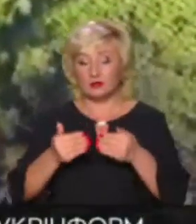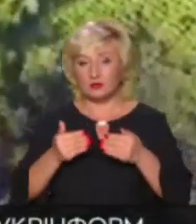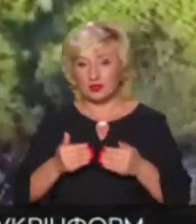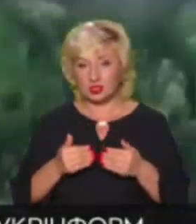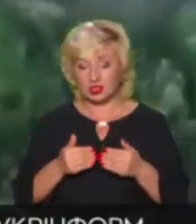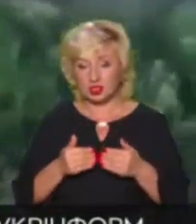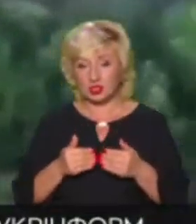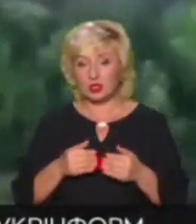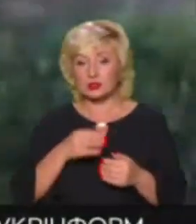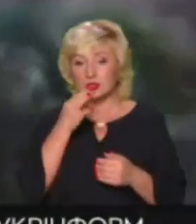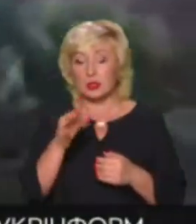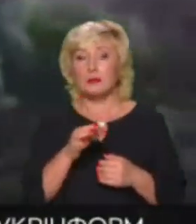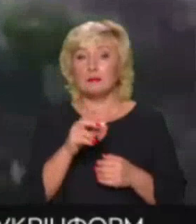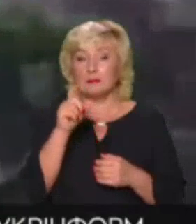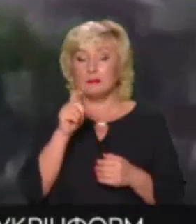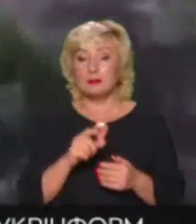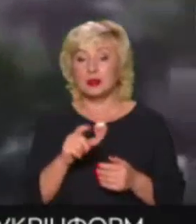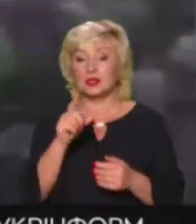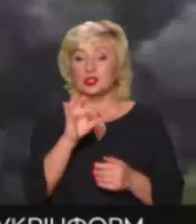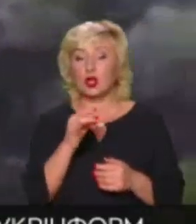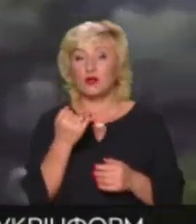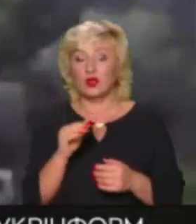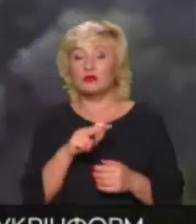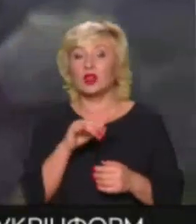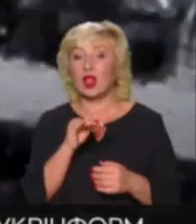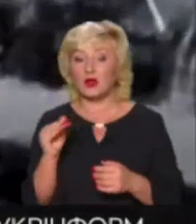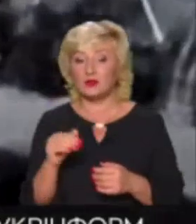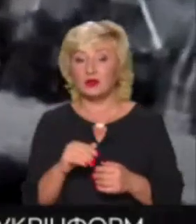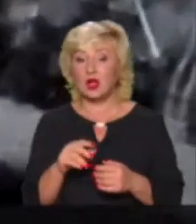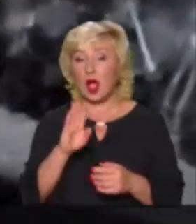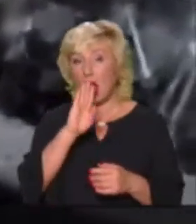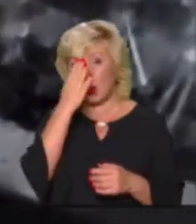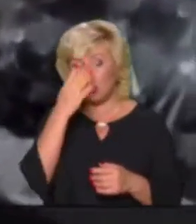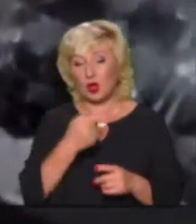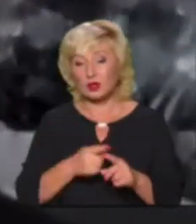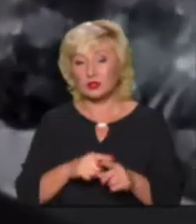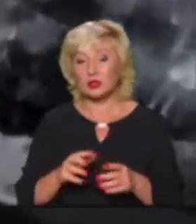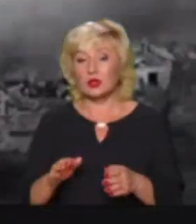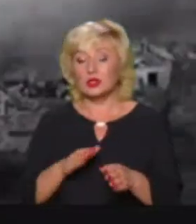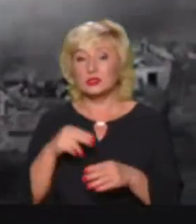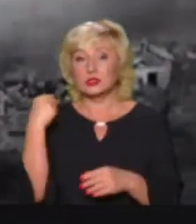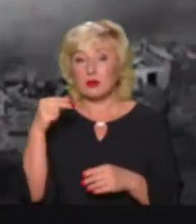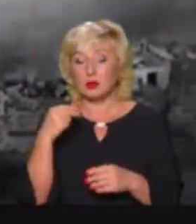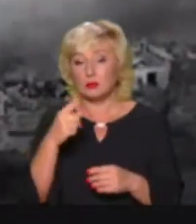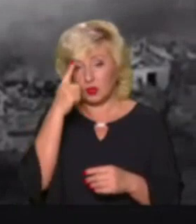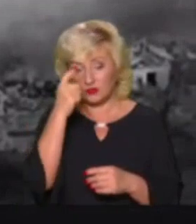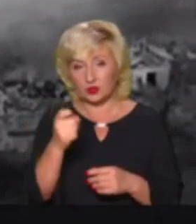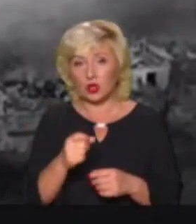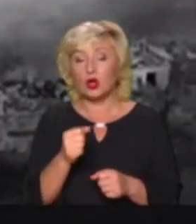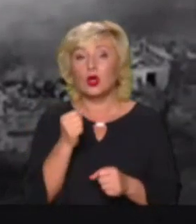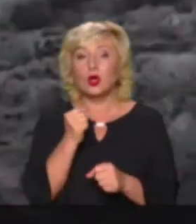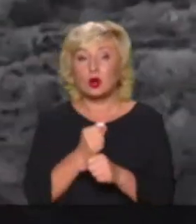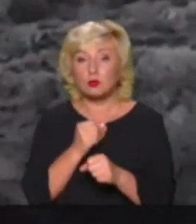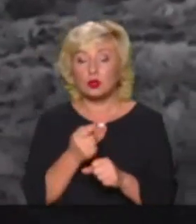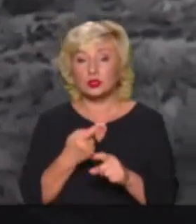Балицький у ефірі Соловйов Лайф гауляйте окупованих земельна запоріжці повідомив що робота на